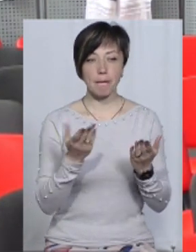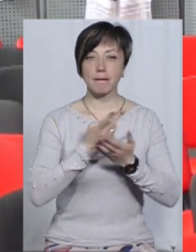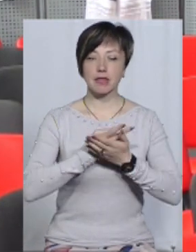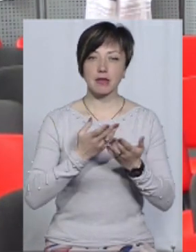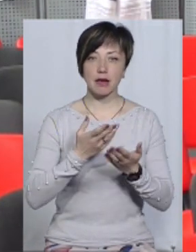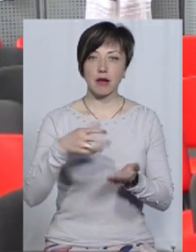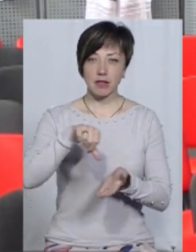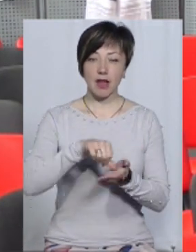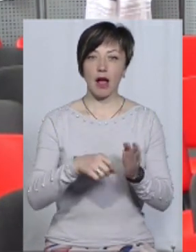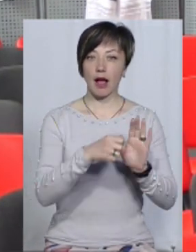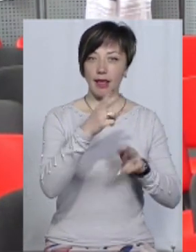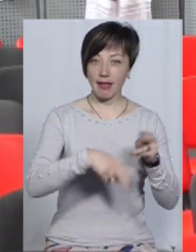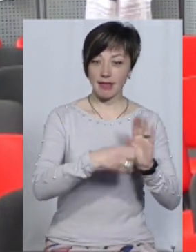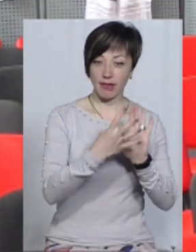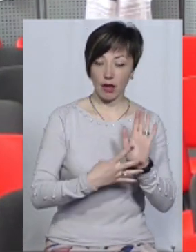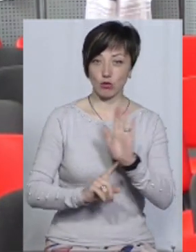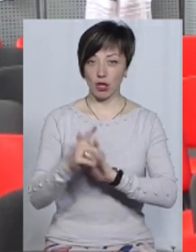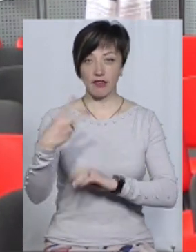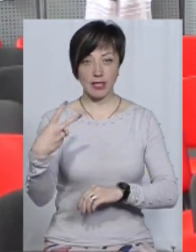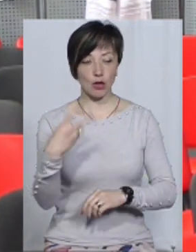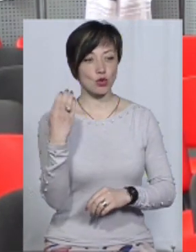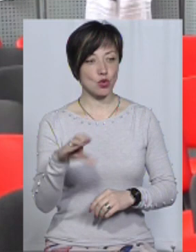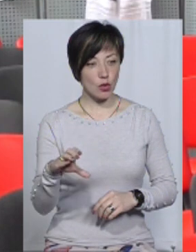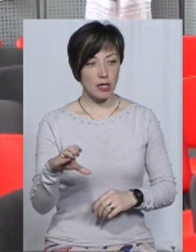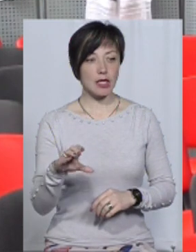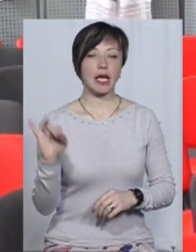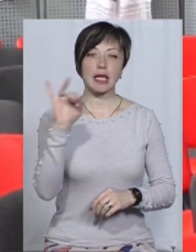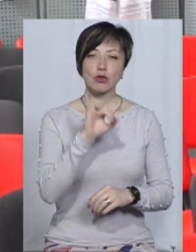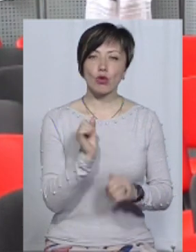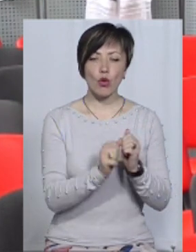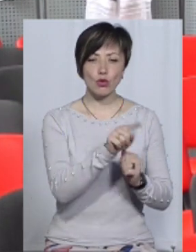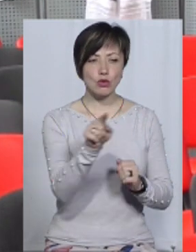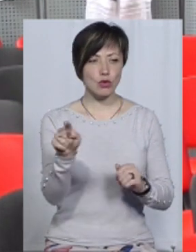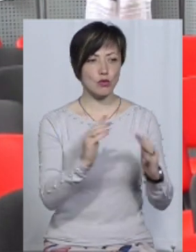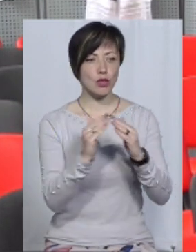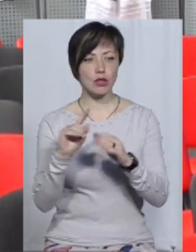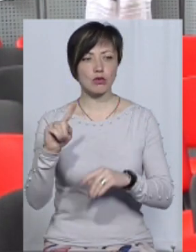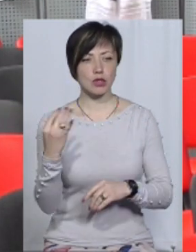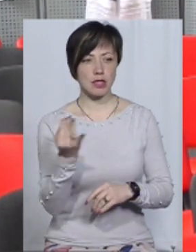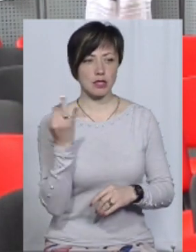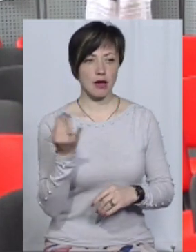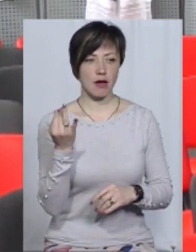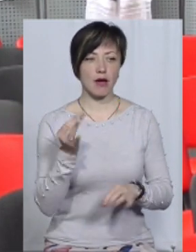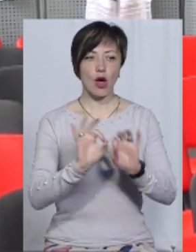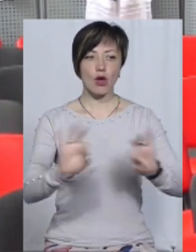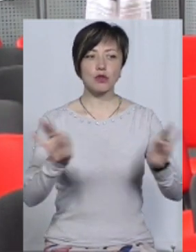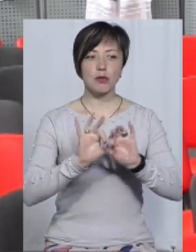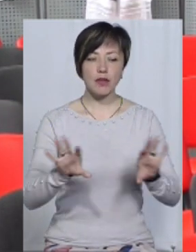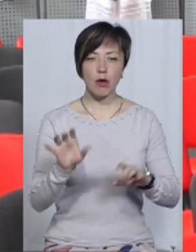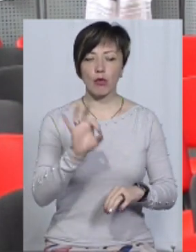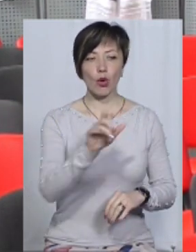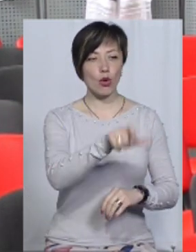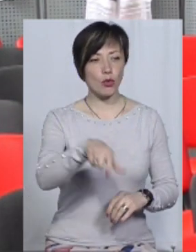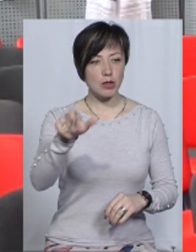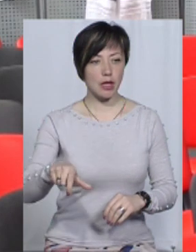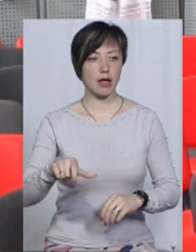кінець 19-го, початок 20-го століття. І історія кожного будинку надзвичайно цікава. Вони розповідають і про людей, які